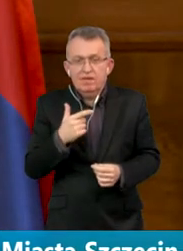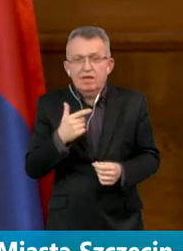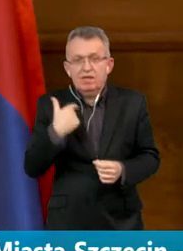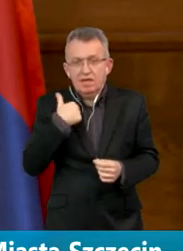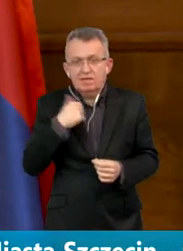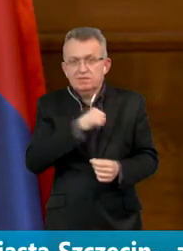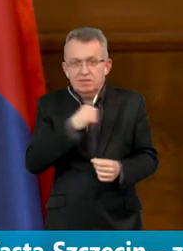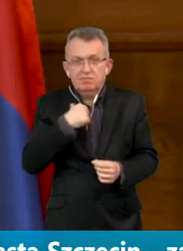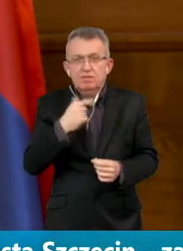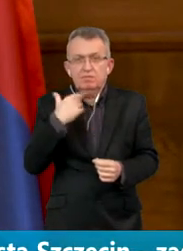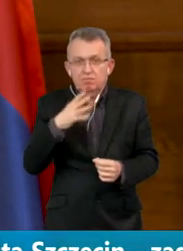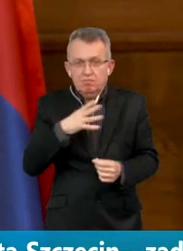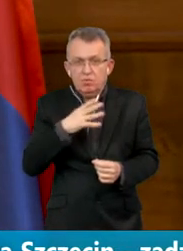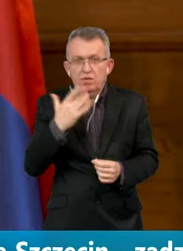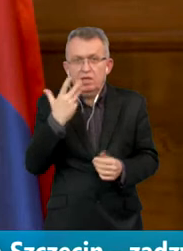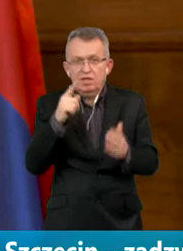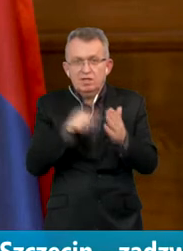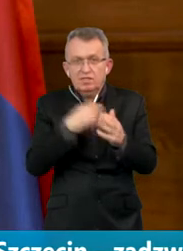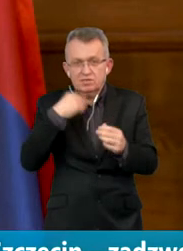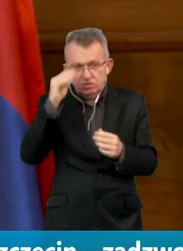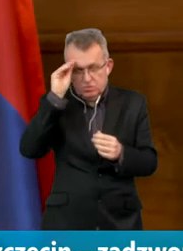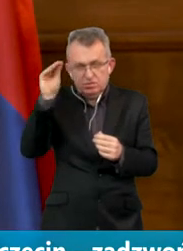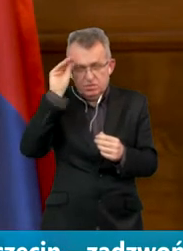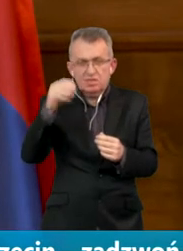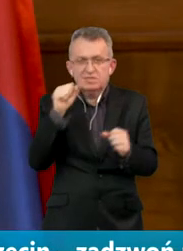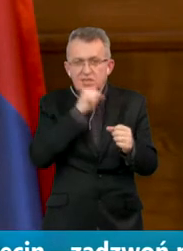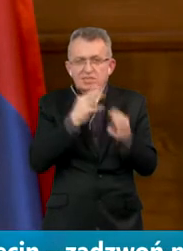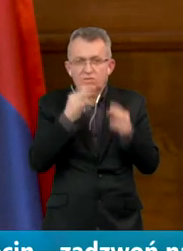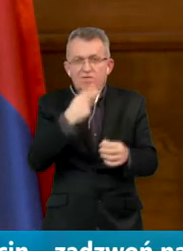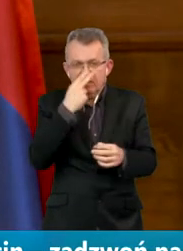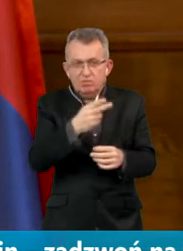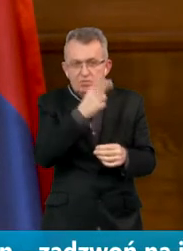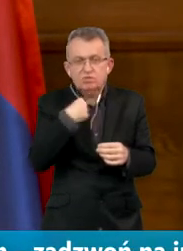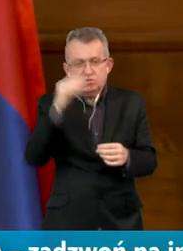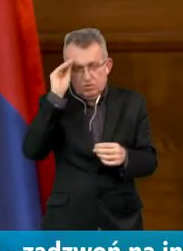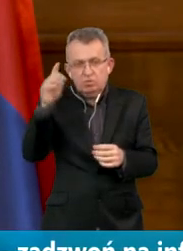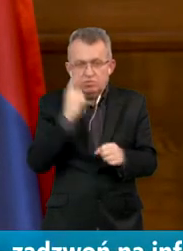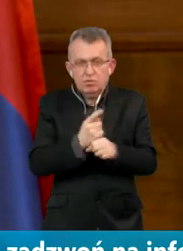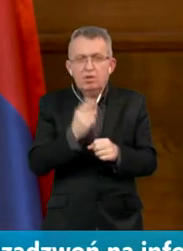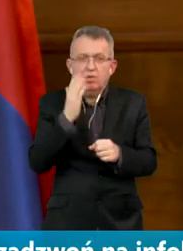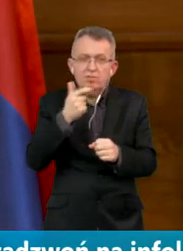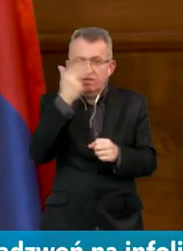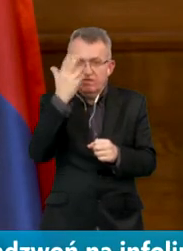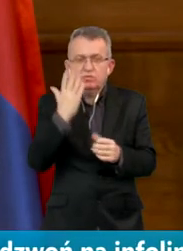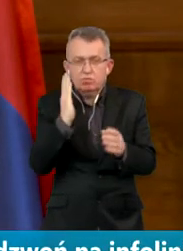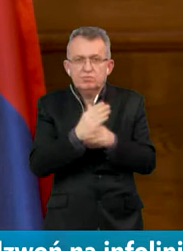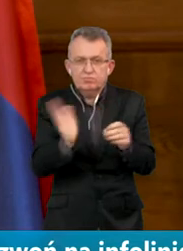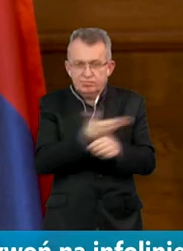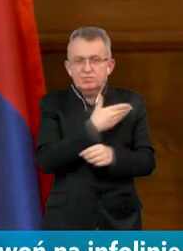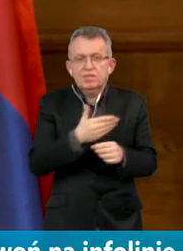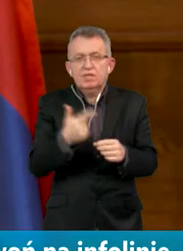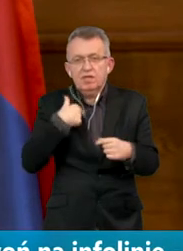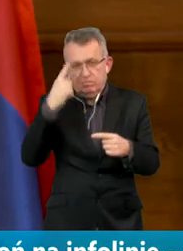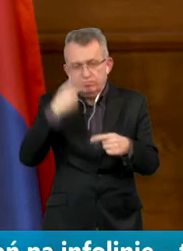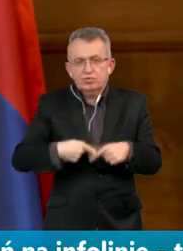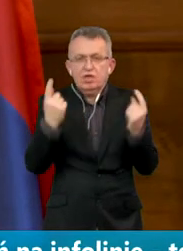sam miałem przyjemność parę razy zgłaszać właśnie wraki, które gdzieś tam stały i Straż Miejska w ciągu paru dni te problemy rozwiązywała. Więc jestem